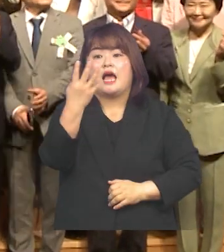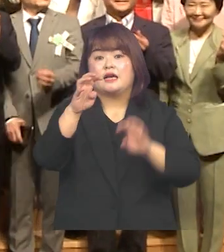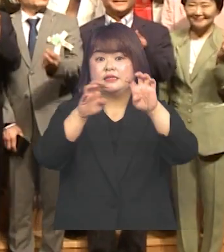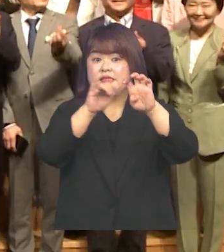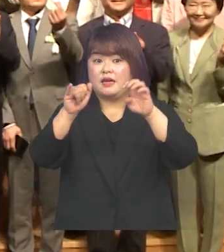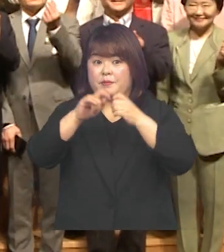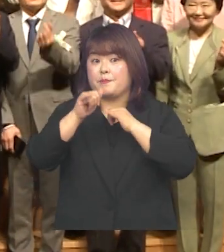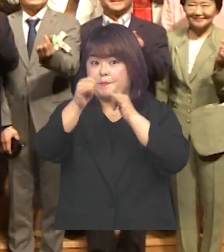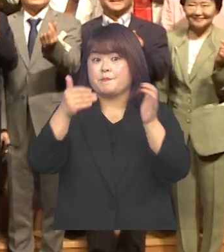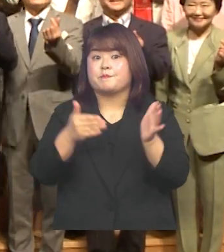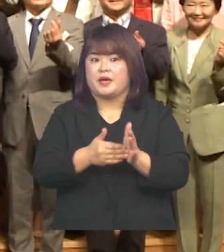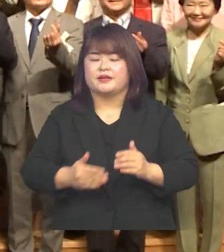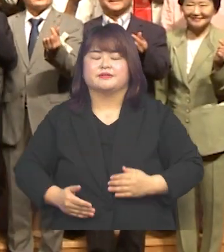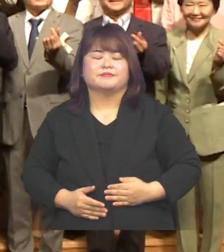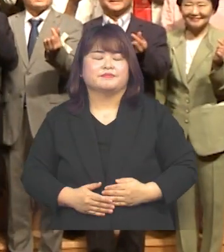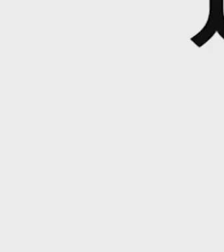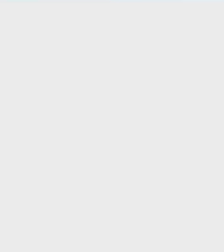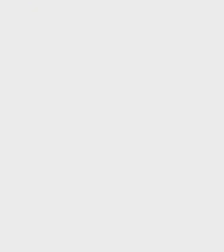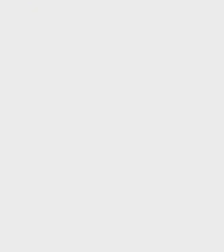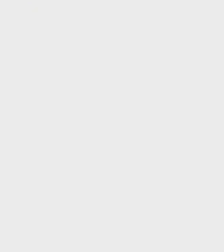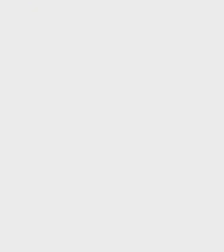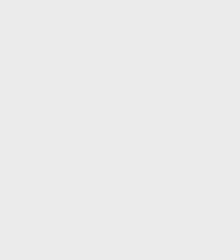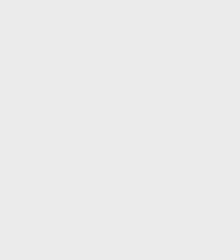40명에게 표창을 수여했습니다.